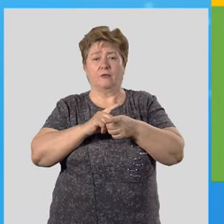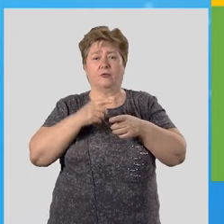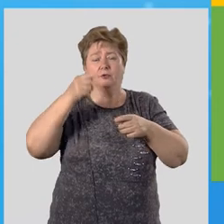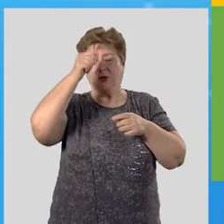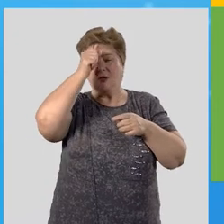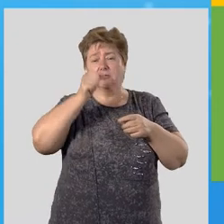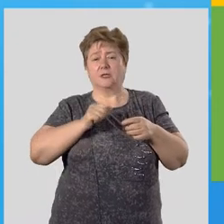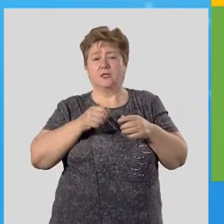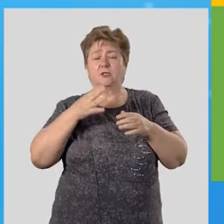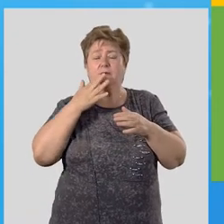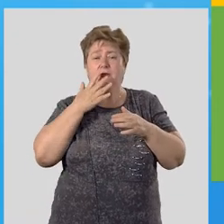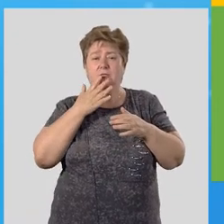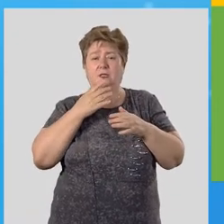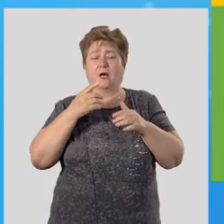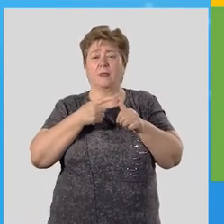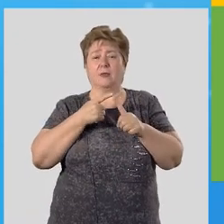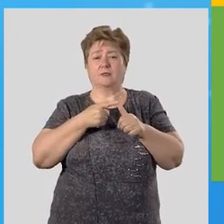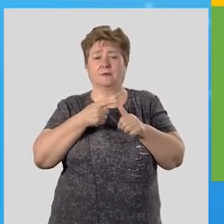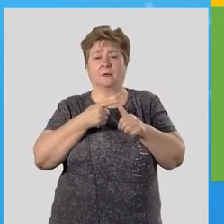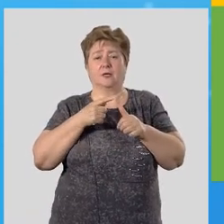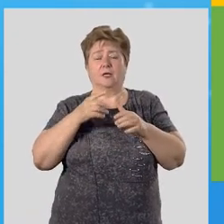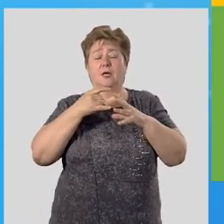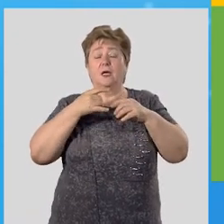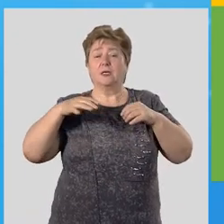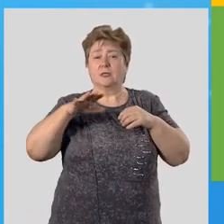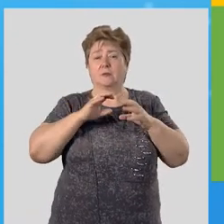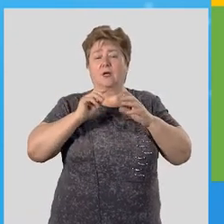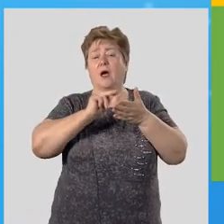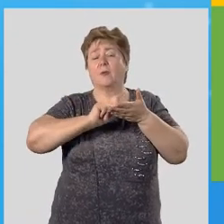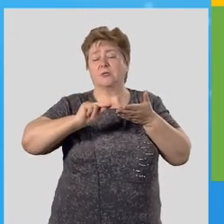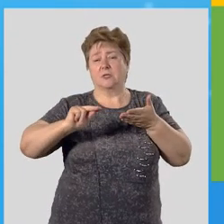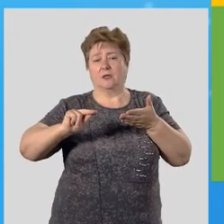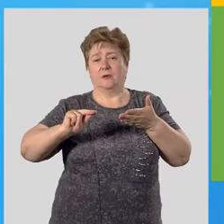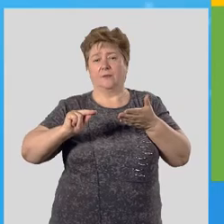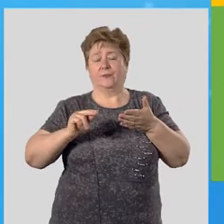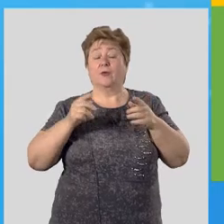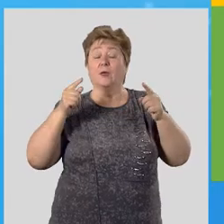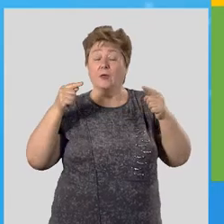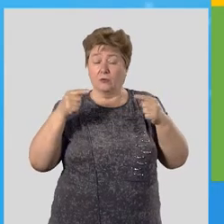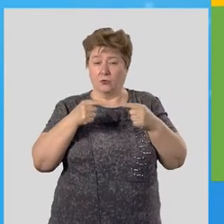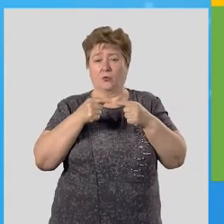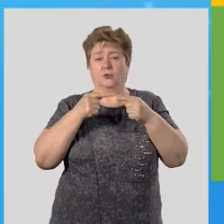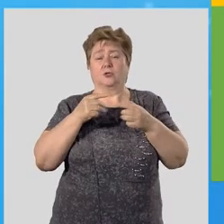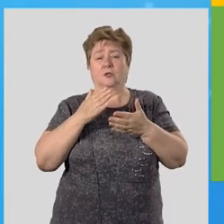с греческого языка означает «землеописание». Действительно,